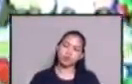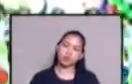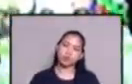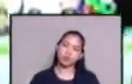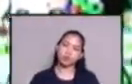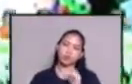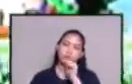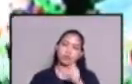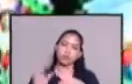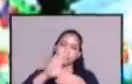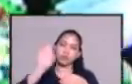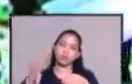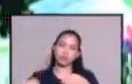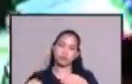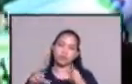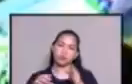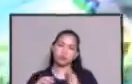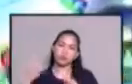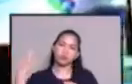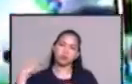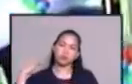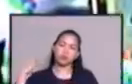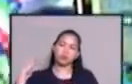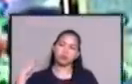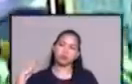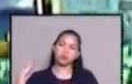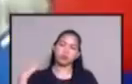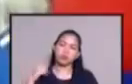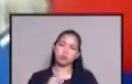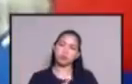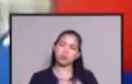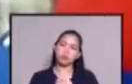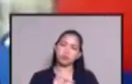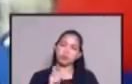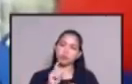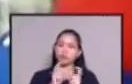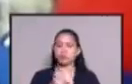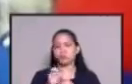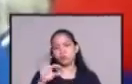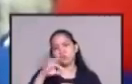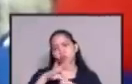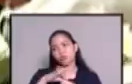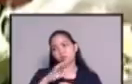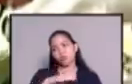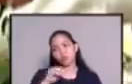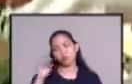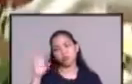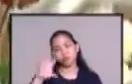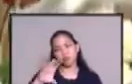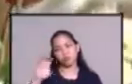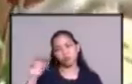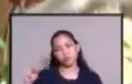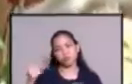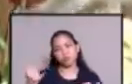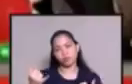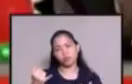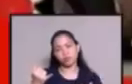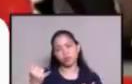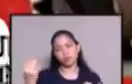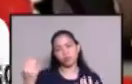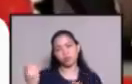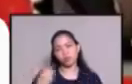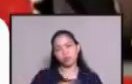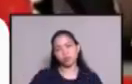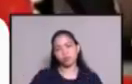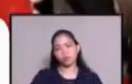Hindi kumpleto ang mga kandidato ng hugpong ng pagbabago ng manuyo sa mga botante sa Daet Camarines Norte ngayong araw. Karamihan nagpadala